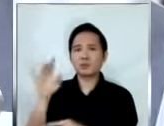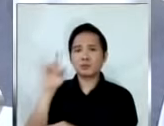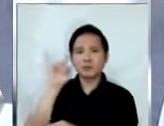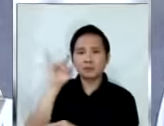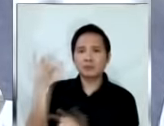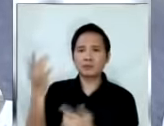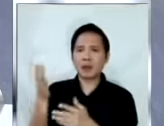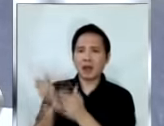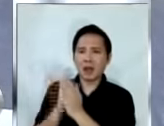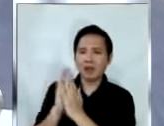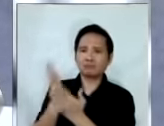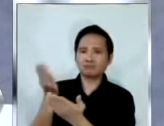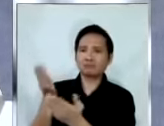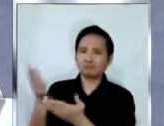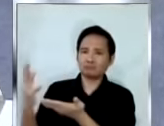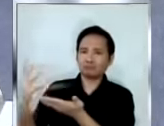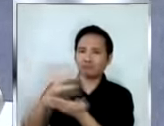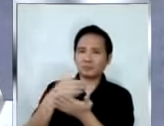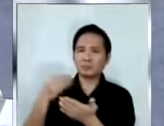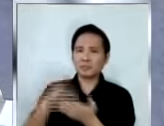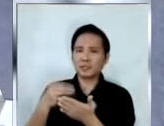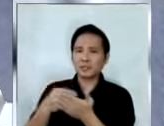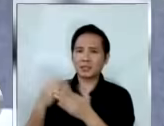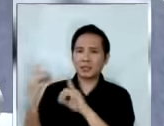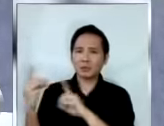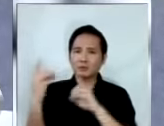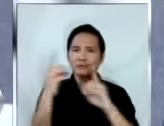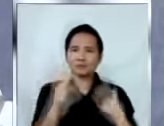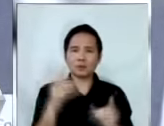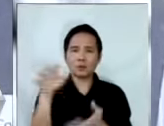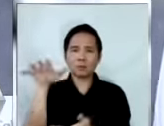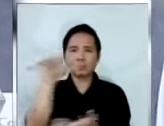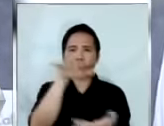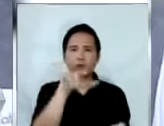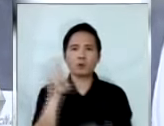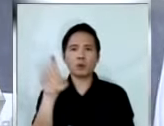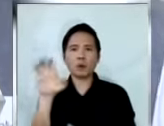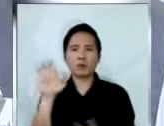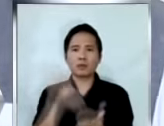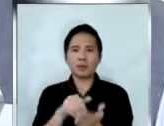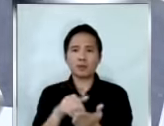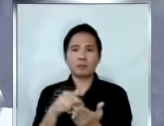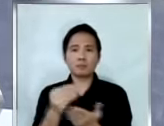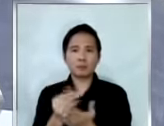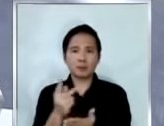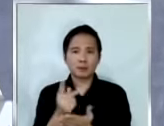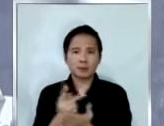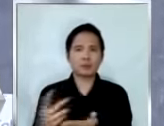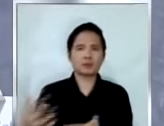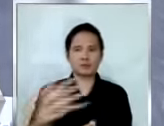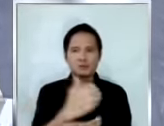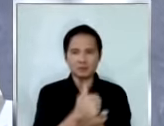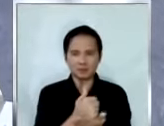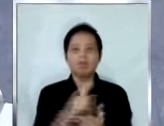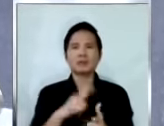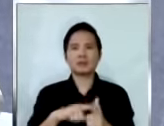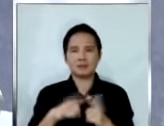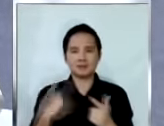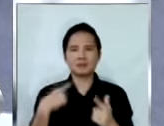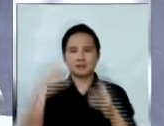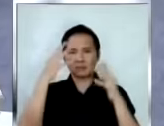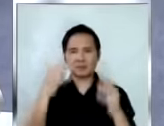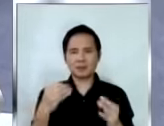donation. So, para 100,000 more, I called the officer kasi sa lobby in charge. He said na